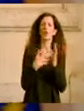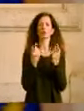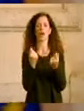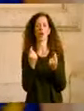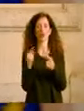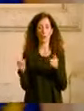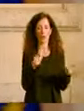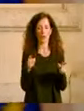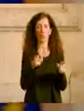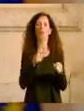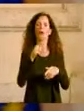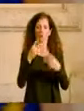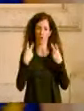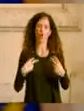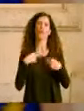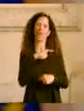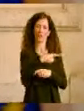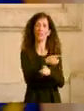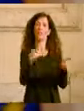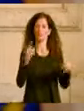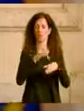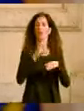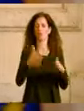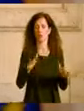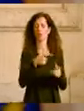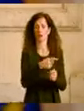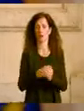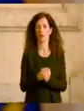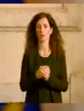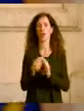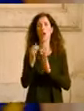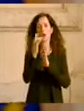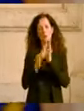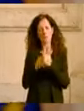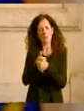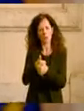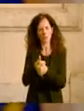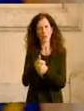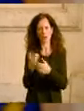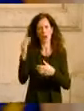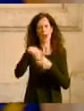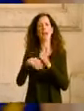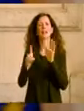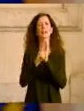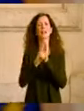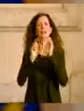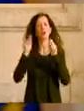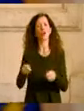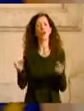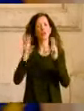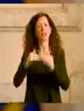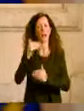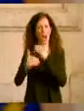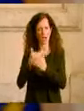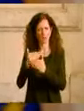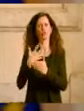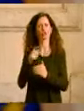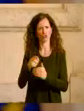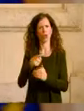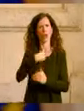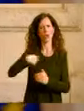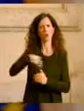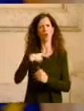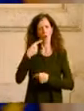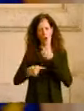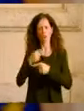questo momento. Qualche misura l'abbiamo introdotta nel decreto rilancio, cercheremo di prestare attenzione perché è chiaro che siamo